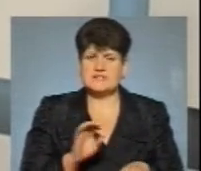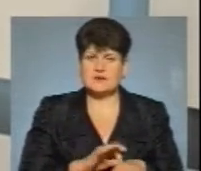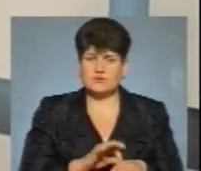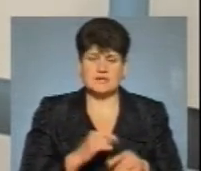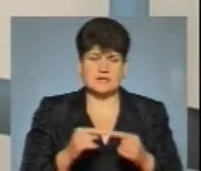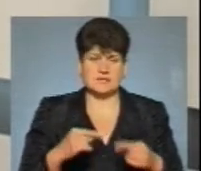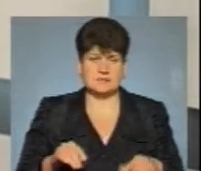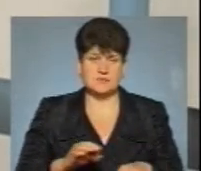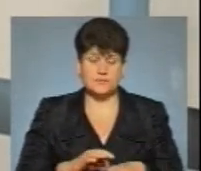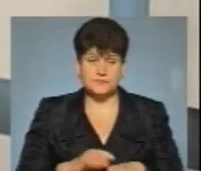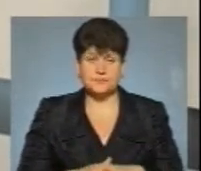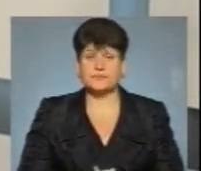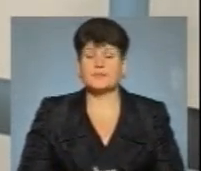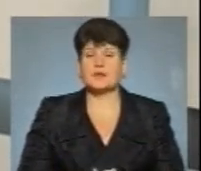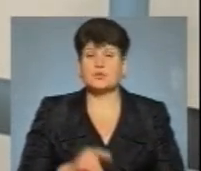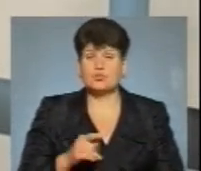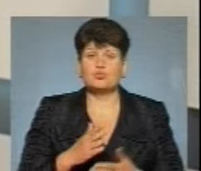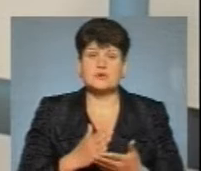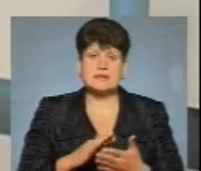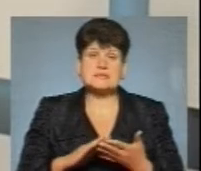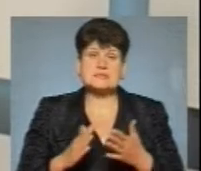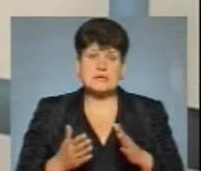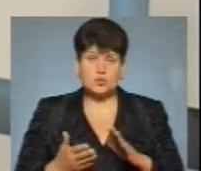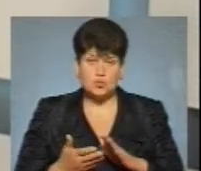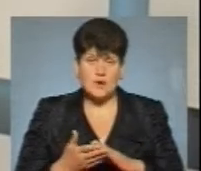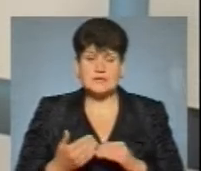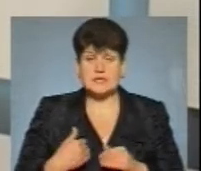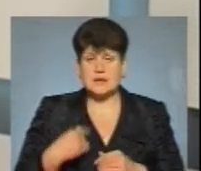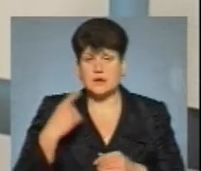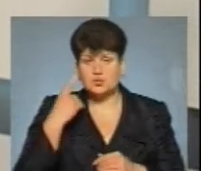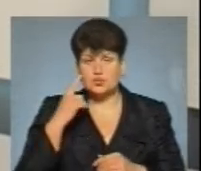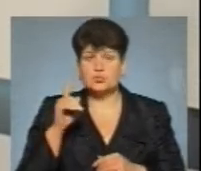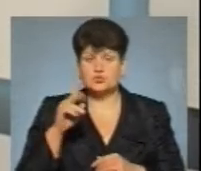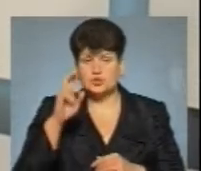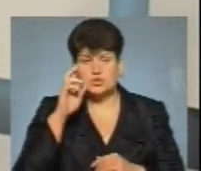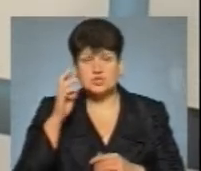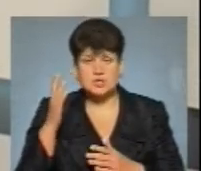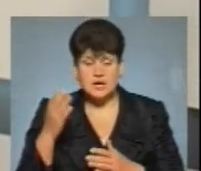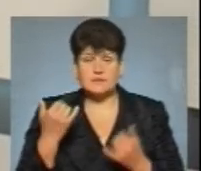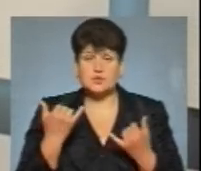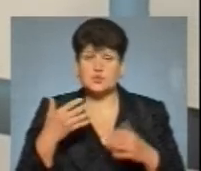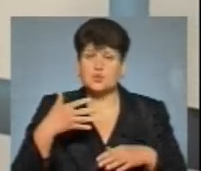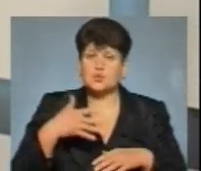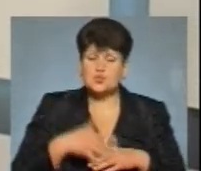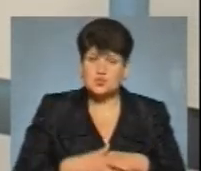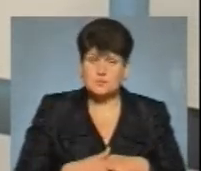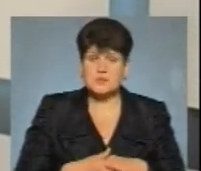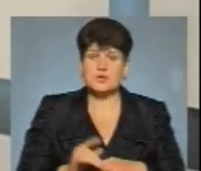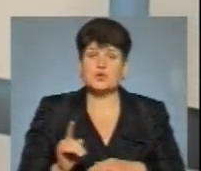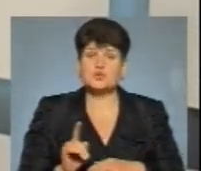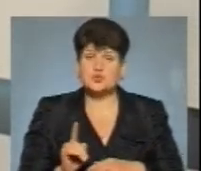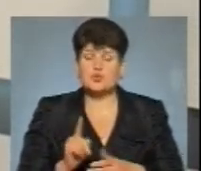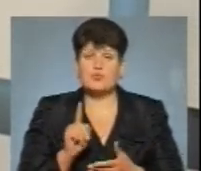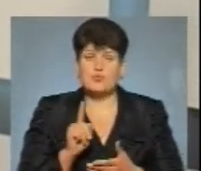іншим захворюванням. Тому є ситуація, і я думаю, що держава зараз розуміє, що